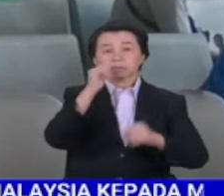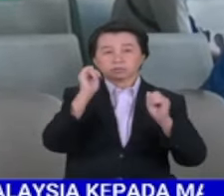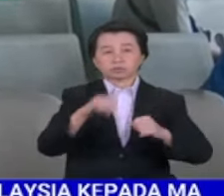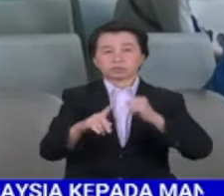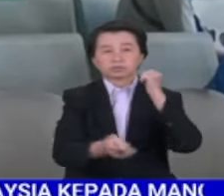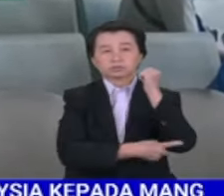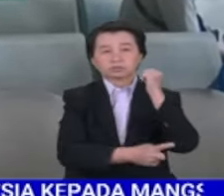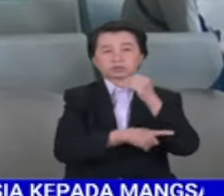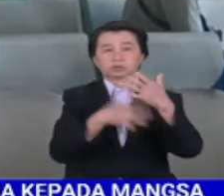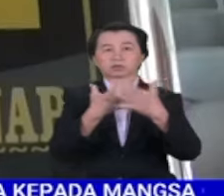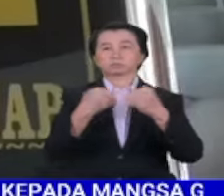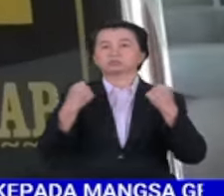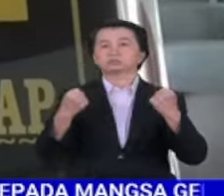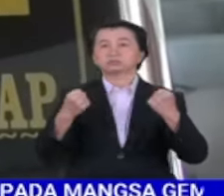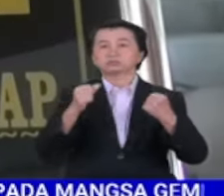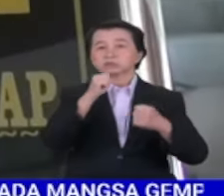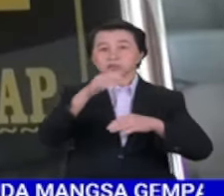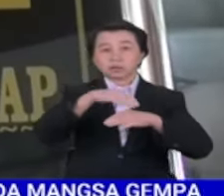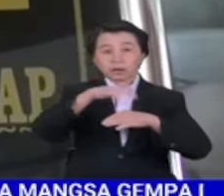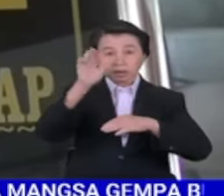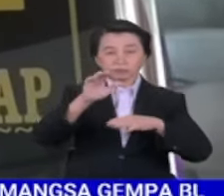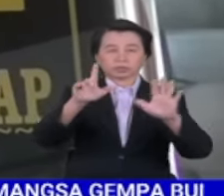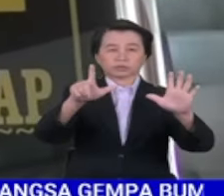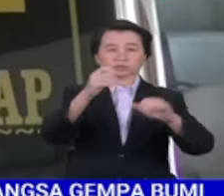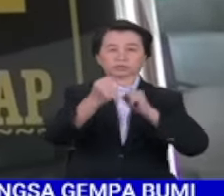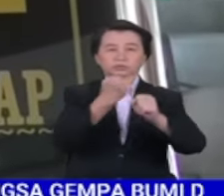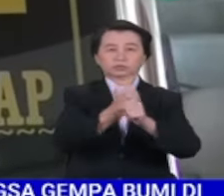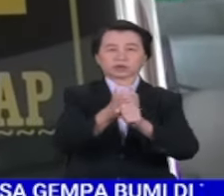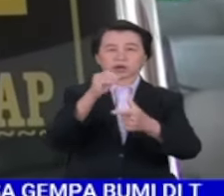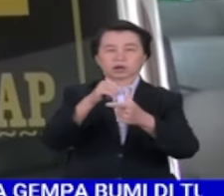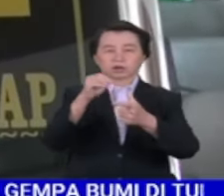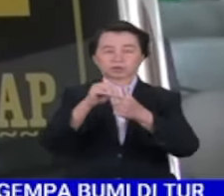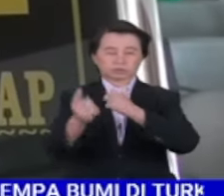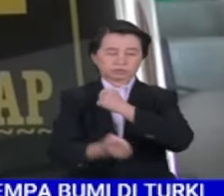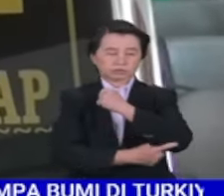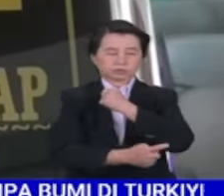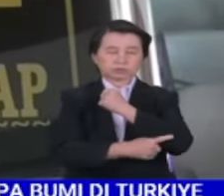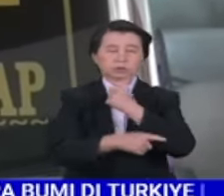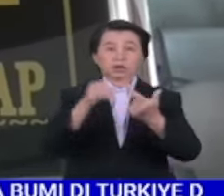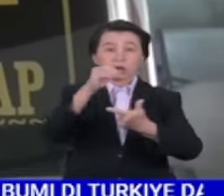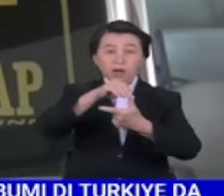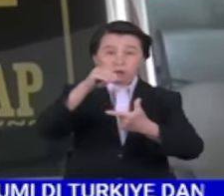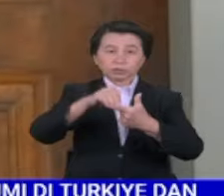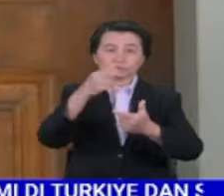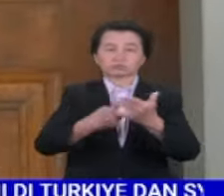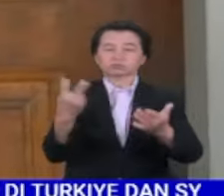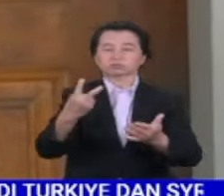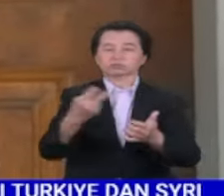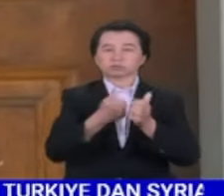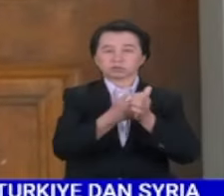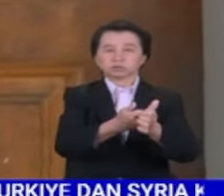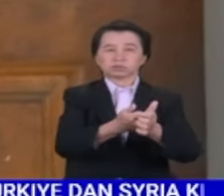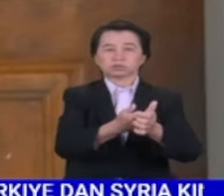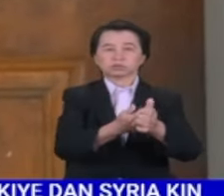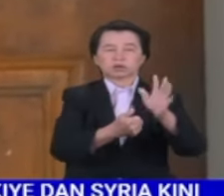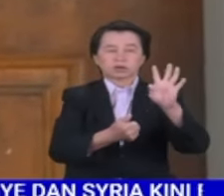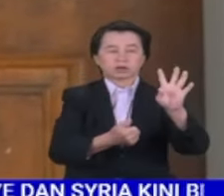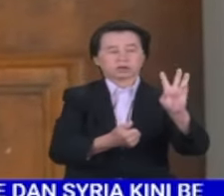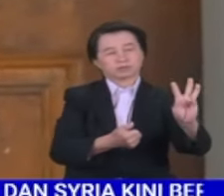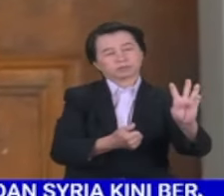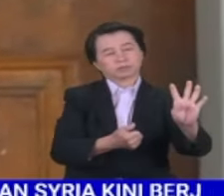dikenakan hukuman penjara tidak lebih 7 tahun atau denda atau kedua-duanya sekali mengikut section 468